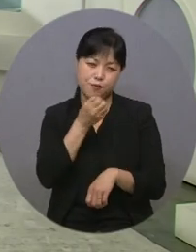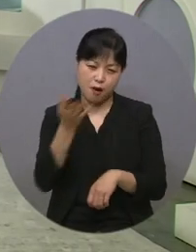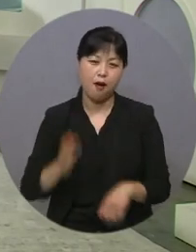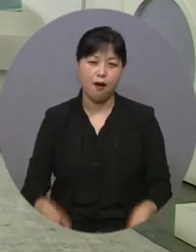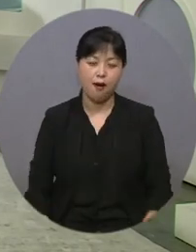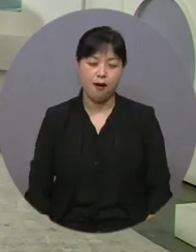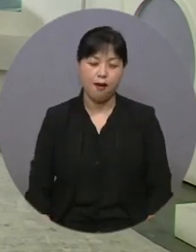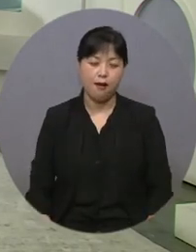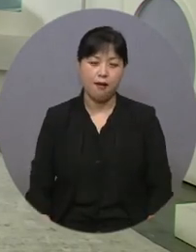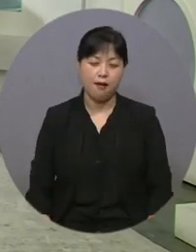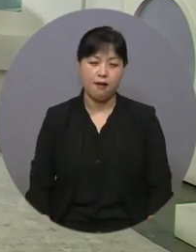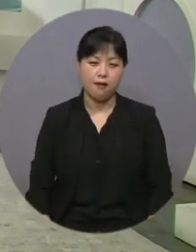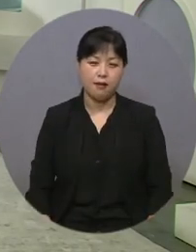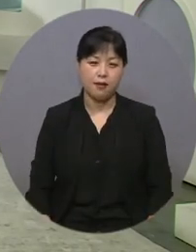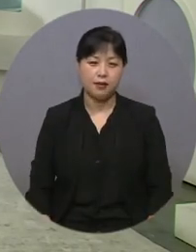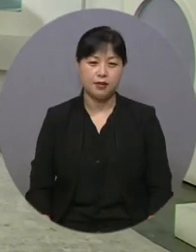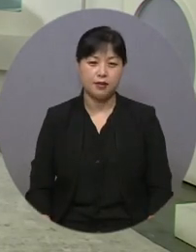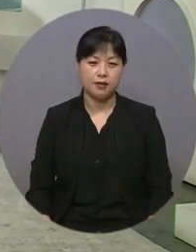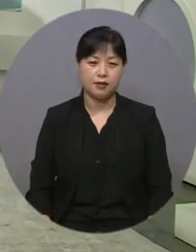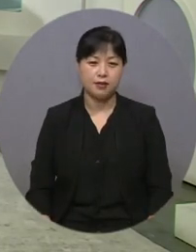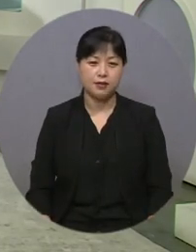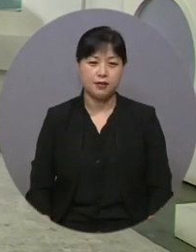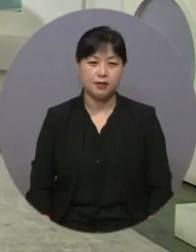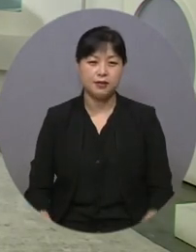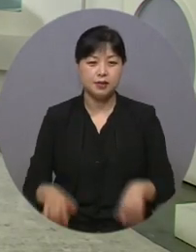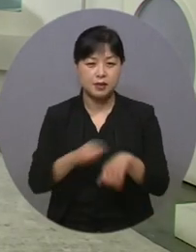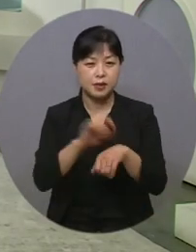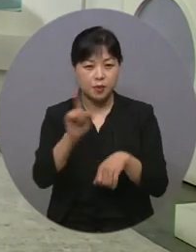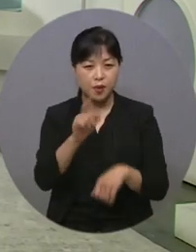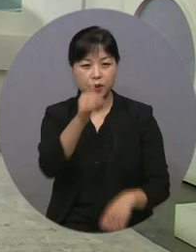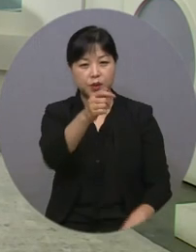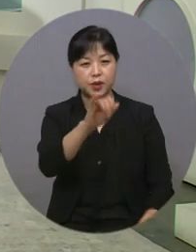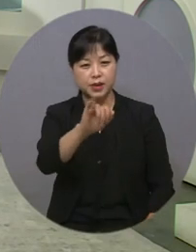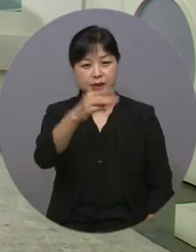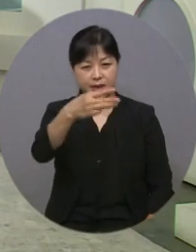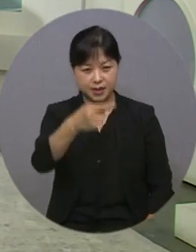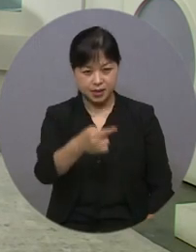별로. 아니 특히 그 히트